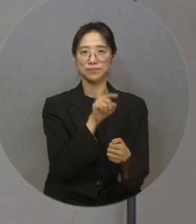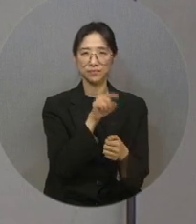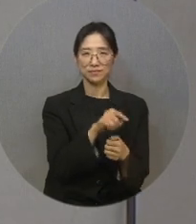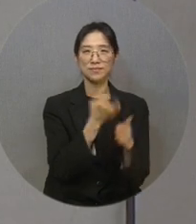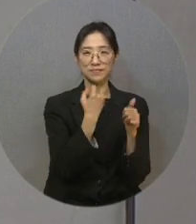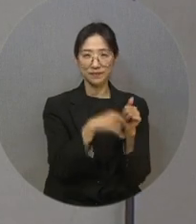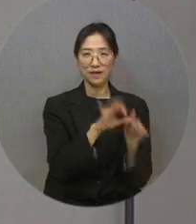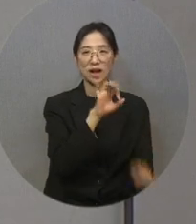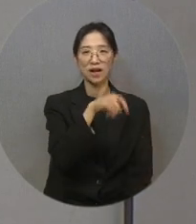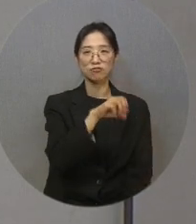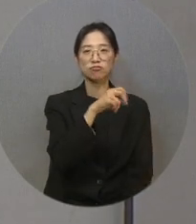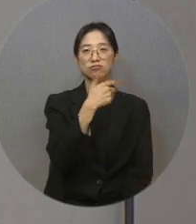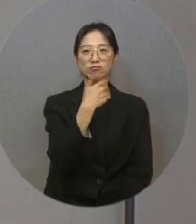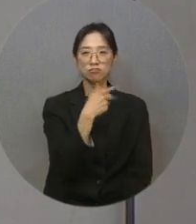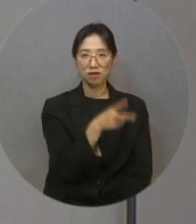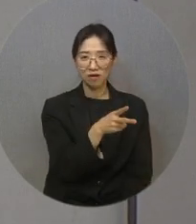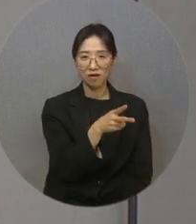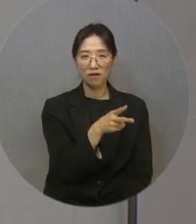웅녀가